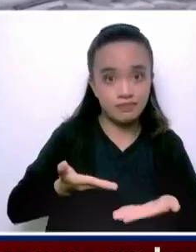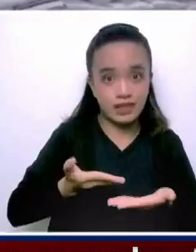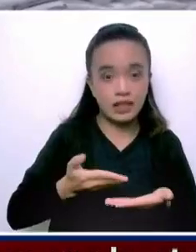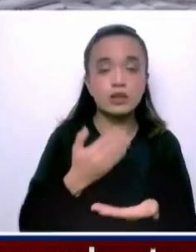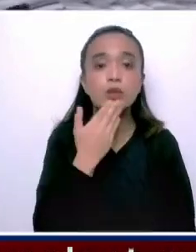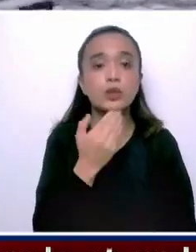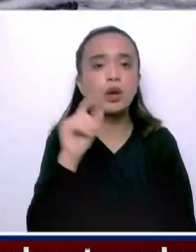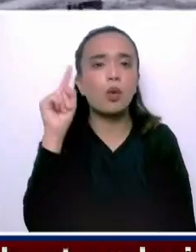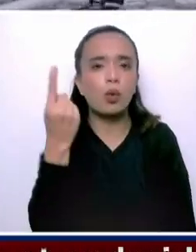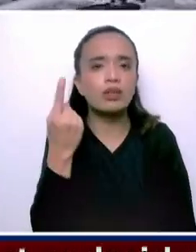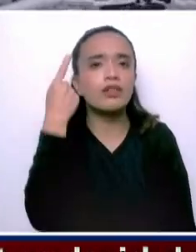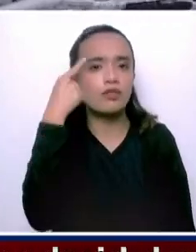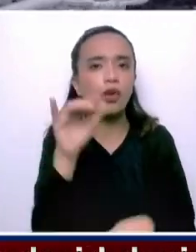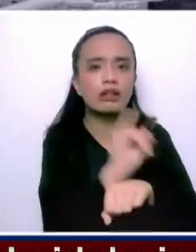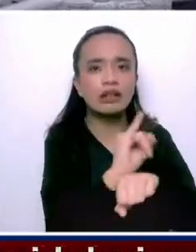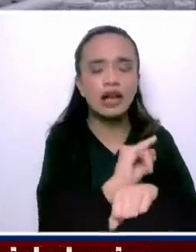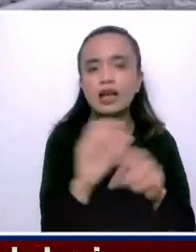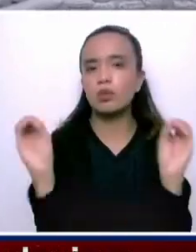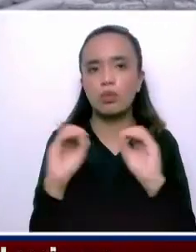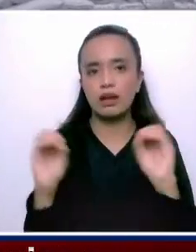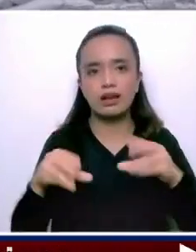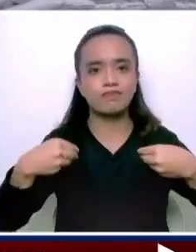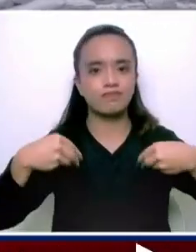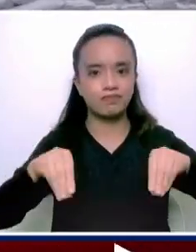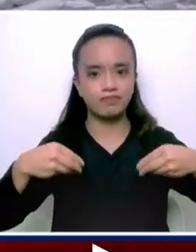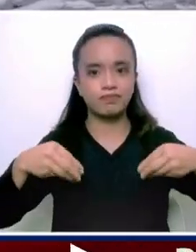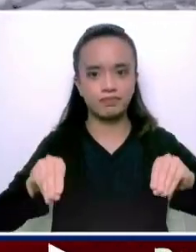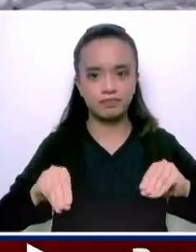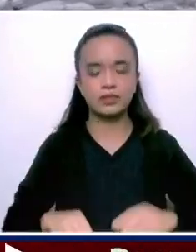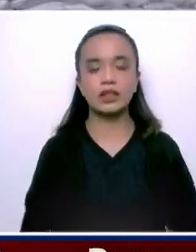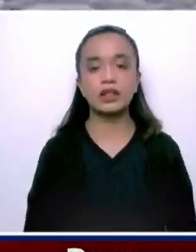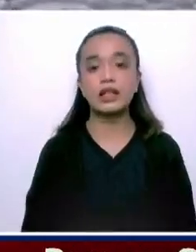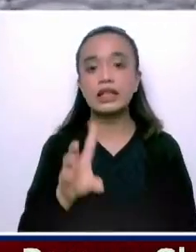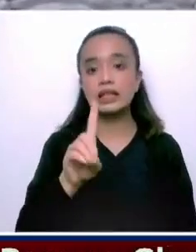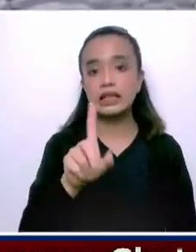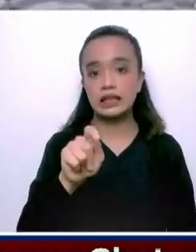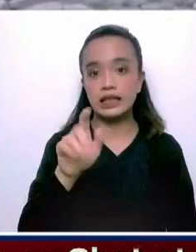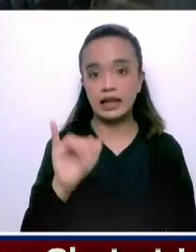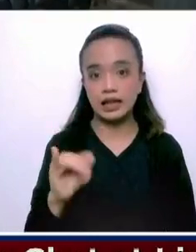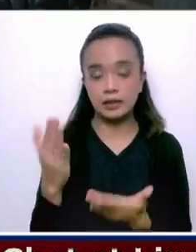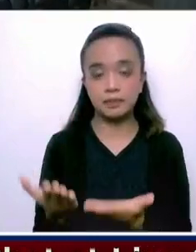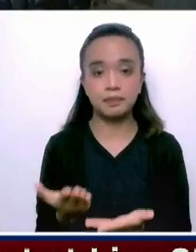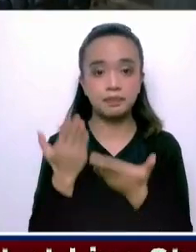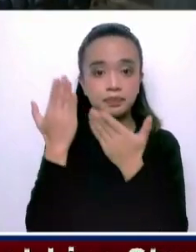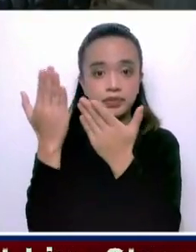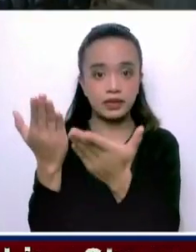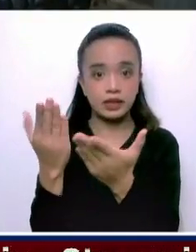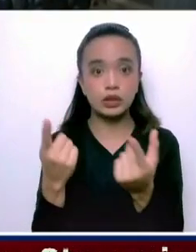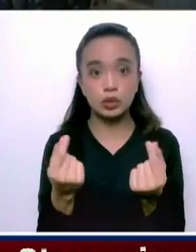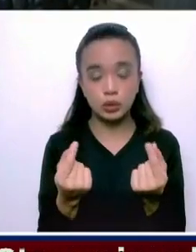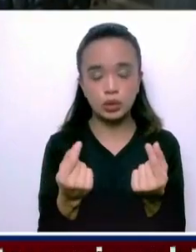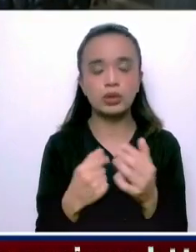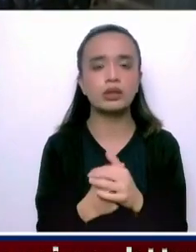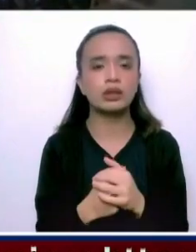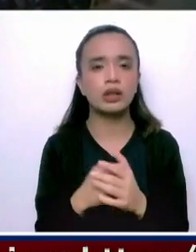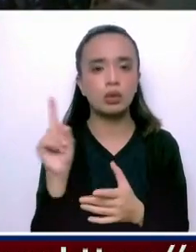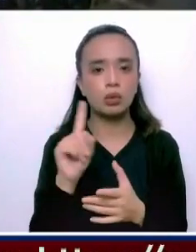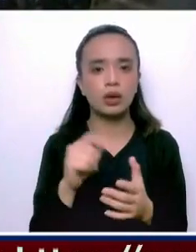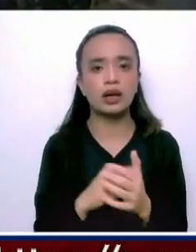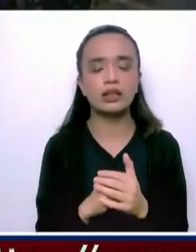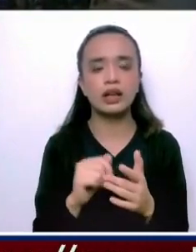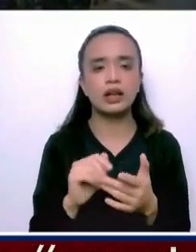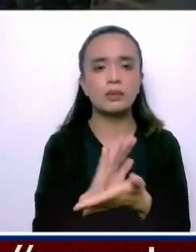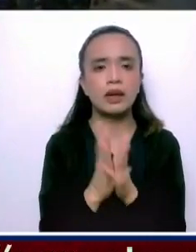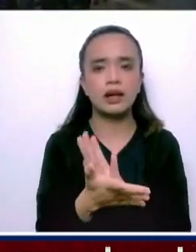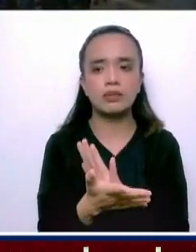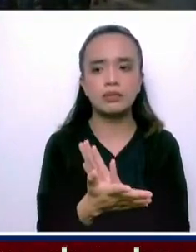at walang nakarating sa mga palengke. Mungkahi naman ng DTI sa mga kumpanyang ito na i-convert o gawing pang domestic consumption